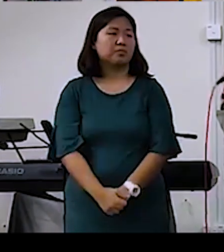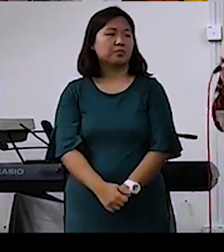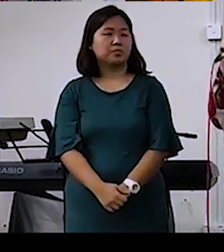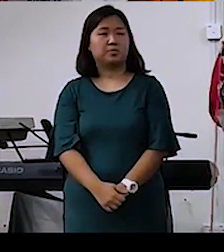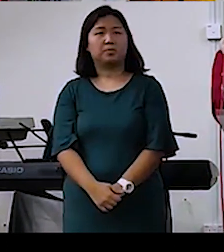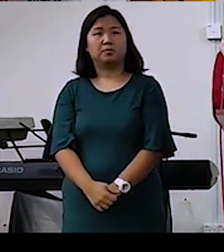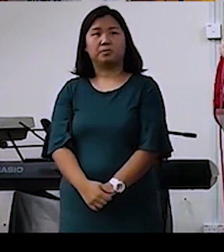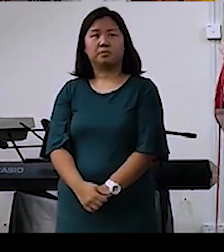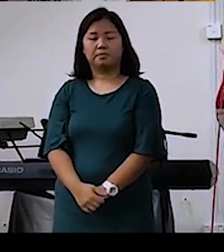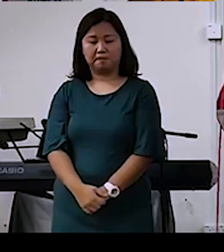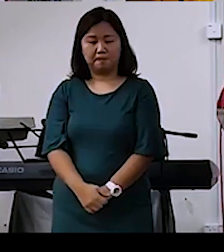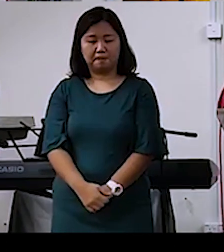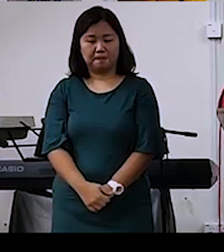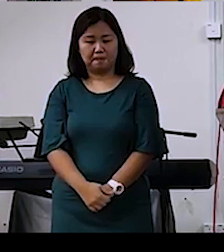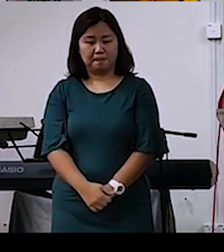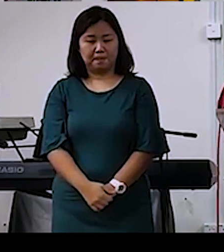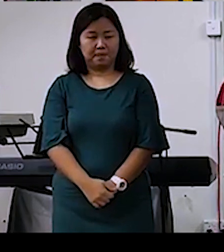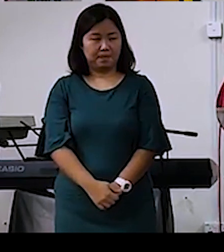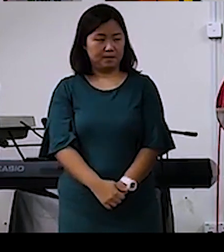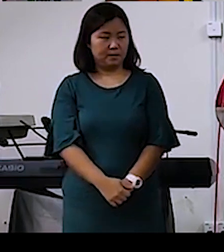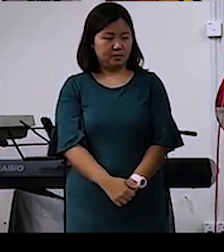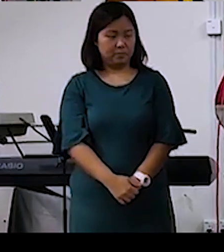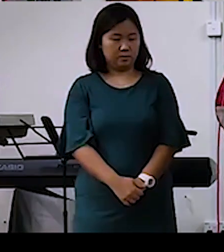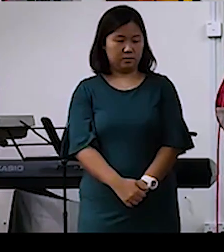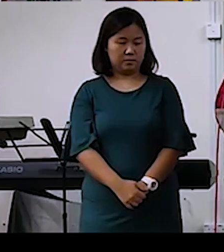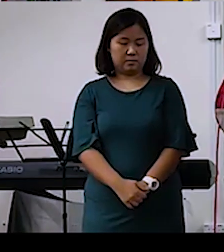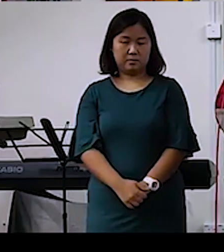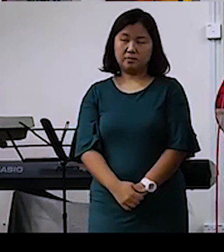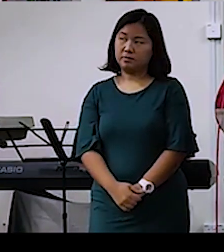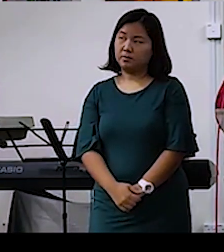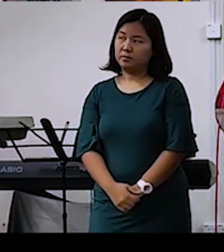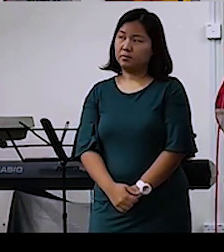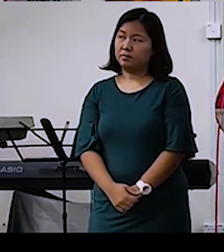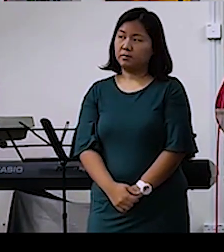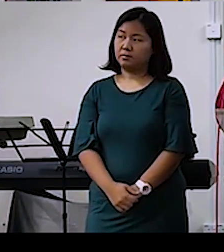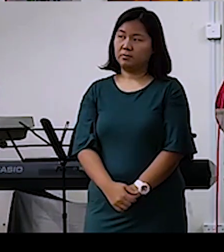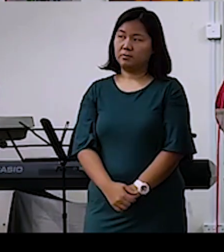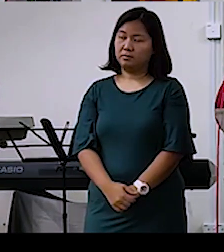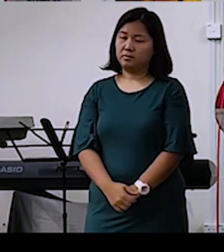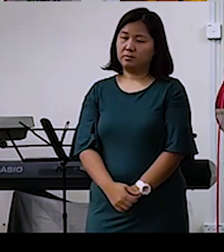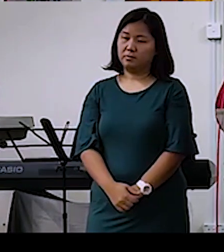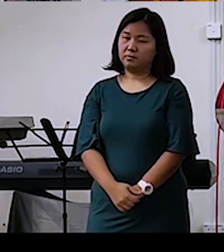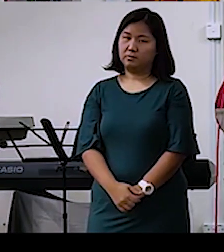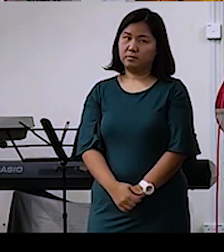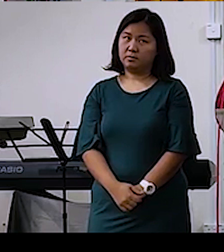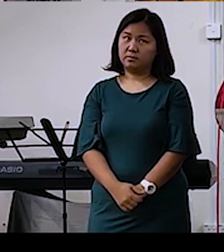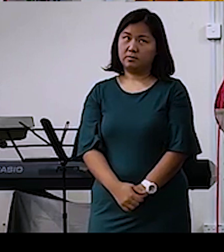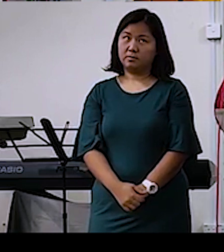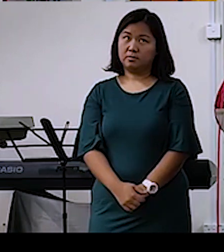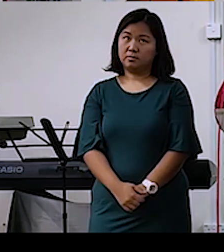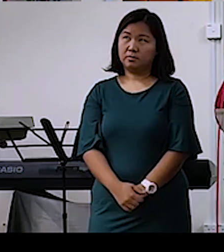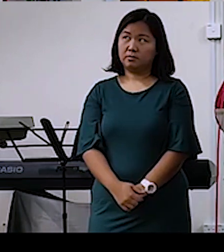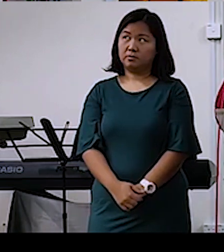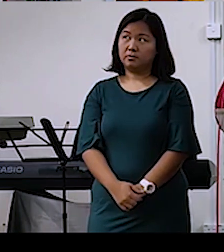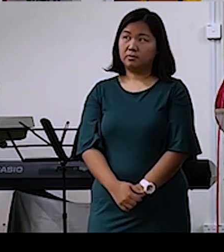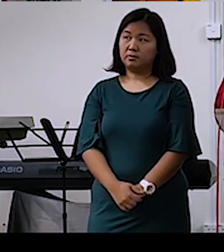哥林多后书第四章第二节，乃将那些暧昧可耻的事弃绝了。所以这里提到这一个弃绝这一个字，当弃